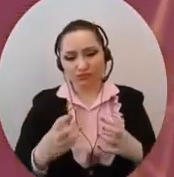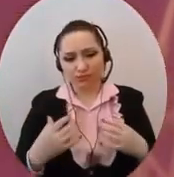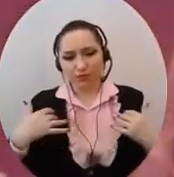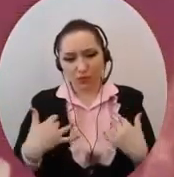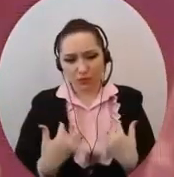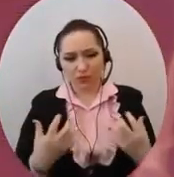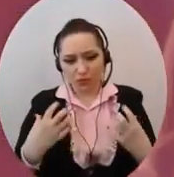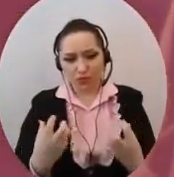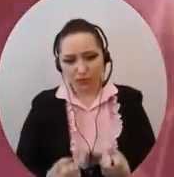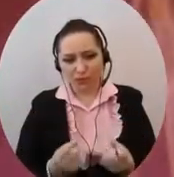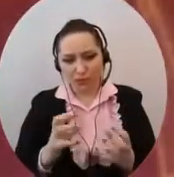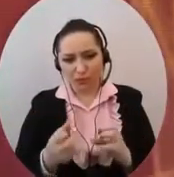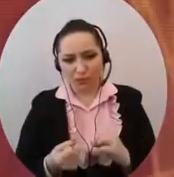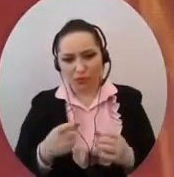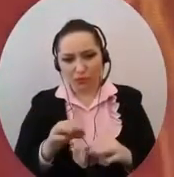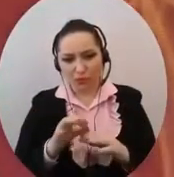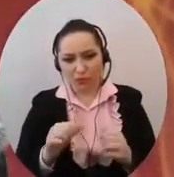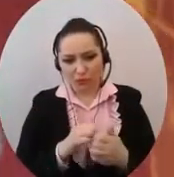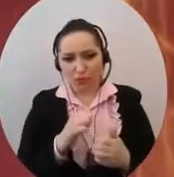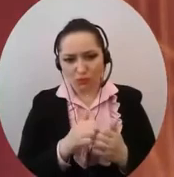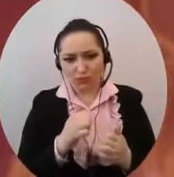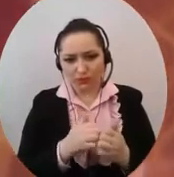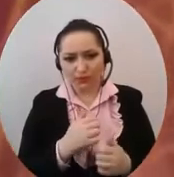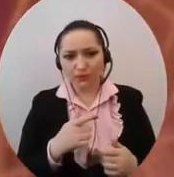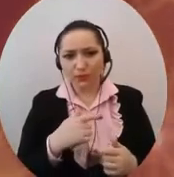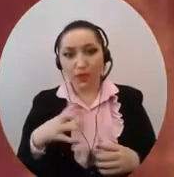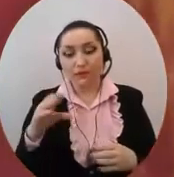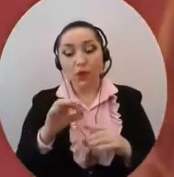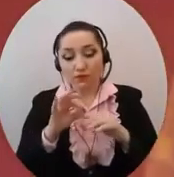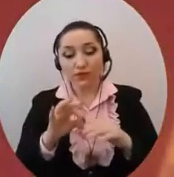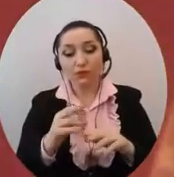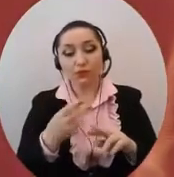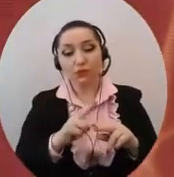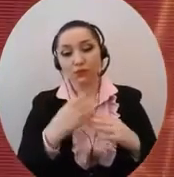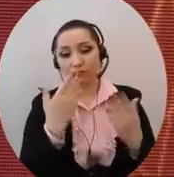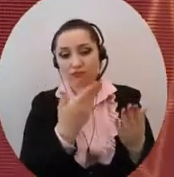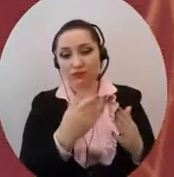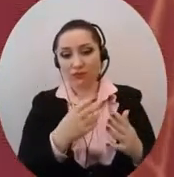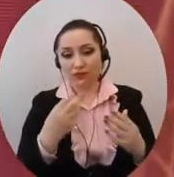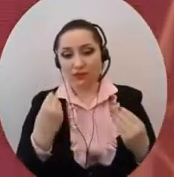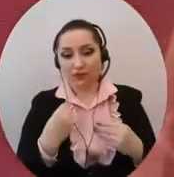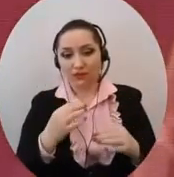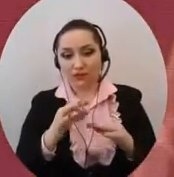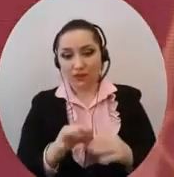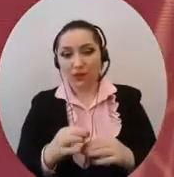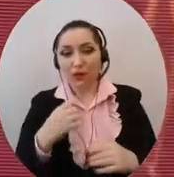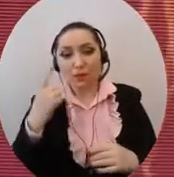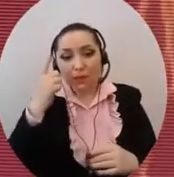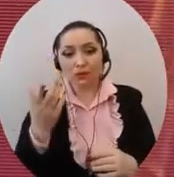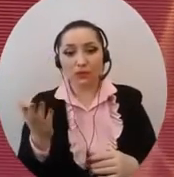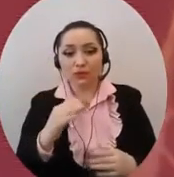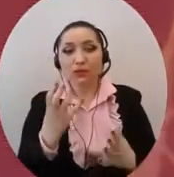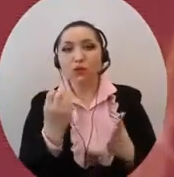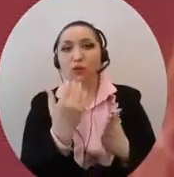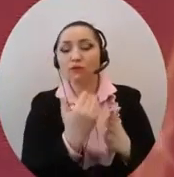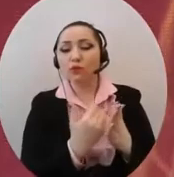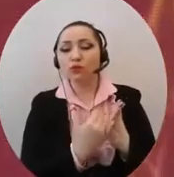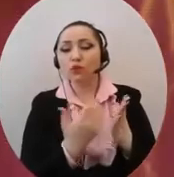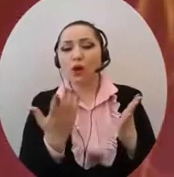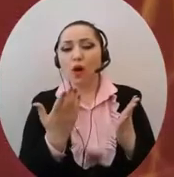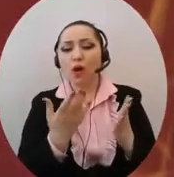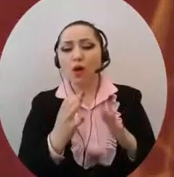Я почему это все веду? Я к этим средствам все сведу. Потом получается, давайте подумаем, какую функцию еще несет кожа.